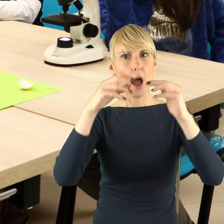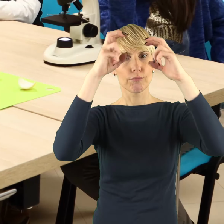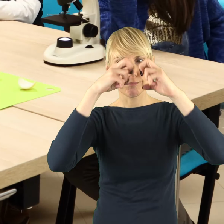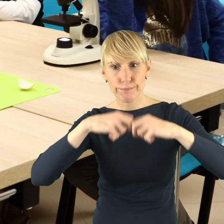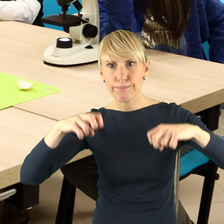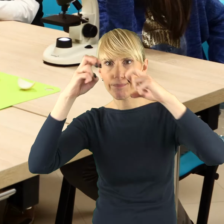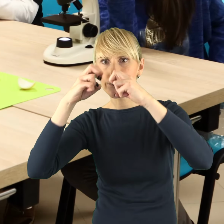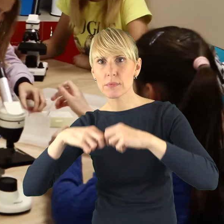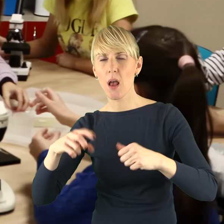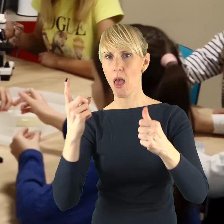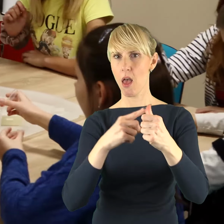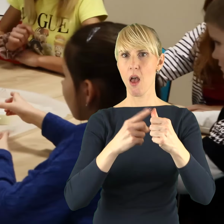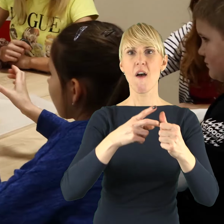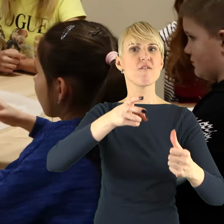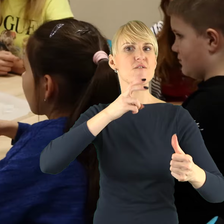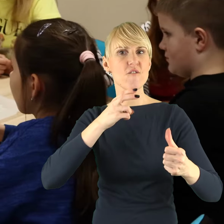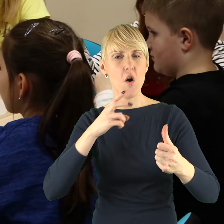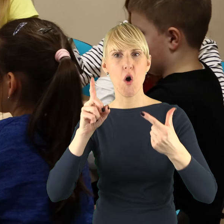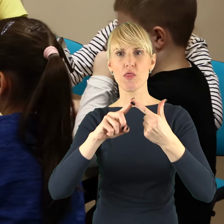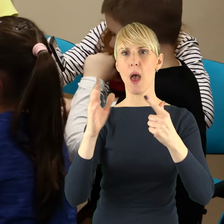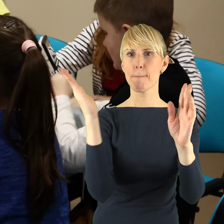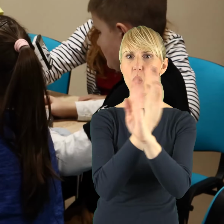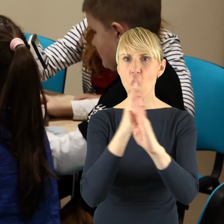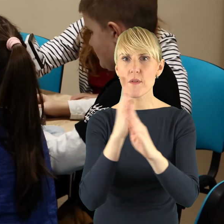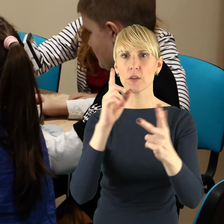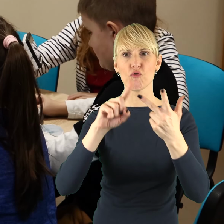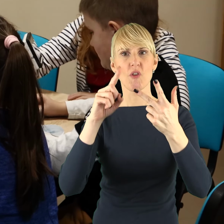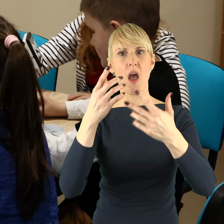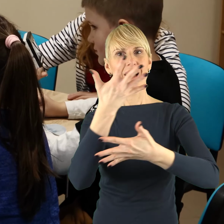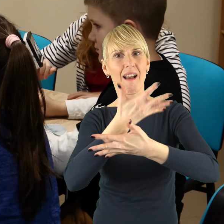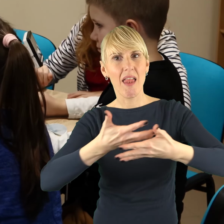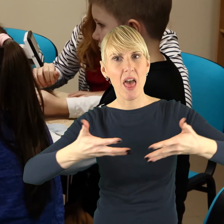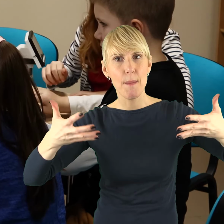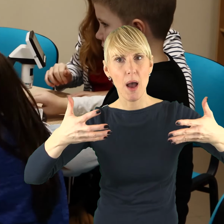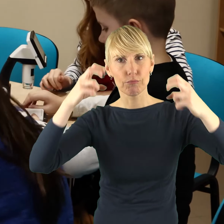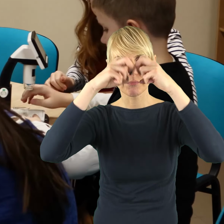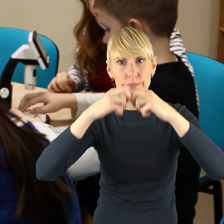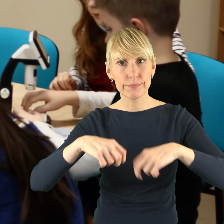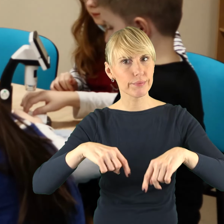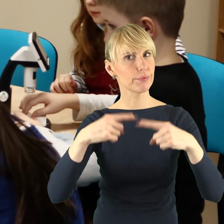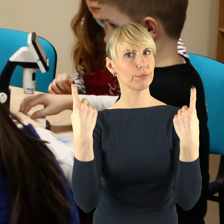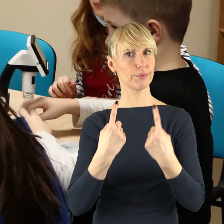takich komponentów środowiska jak woda, powietrze i gleba.